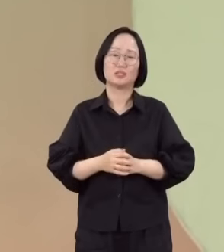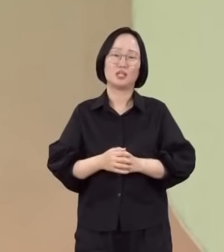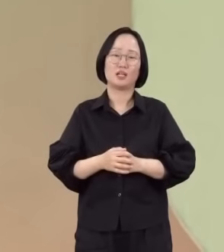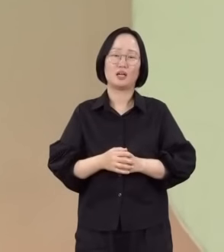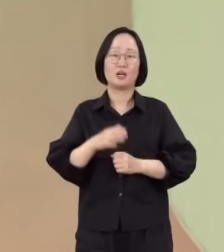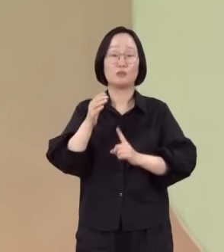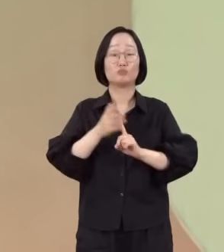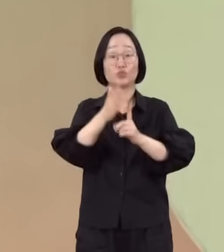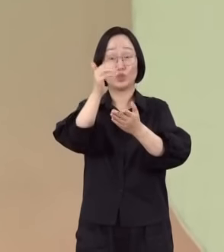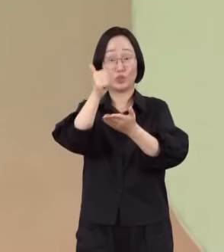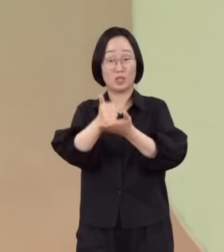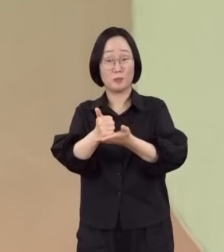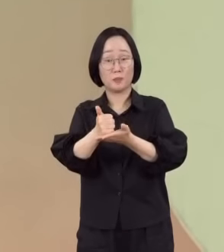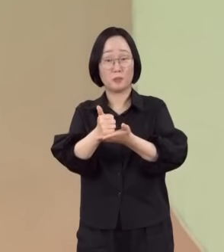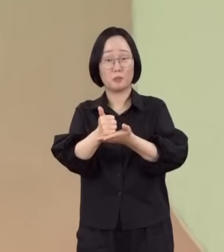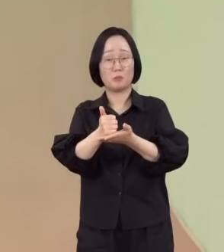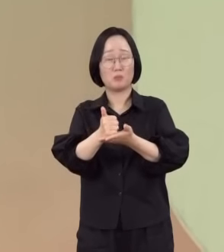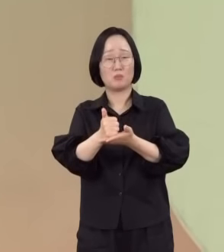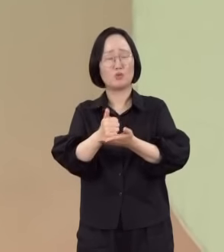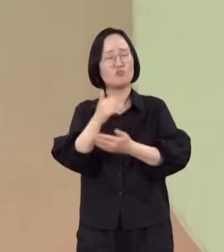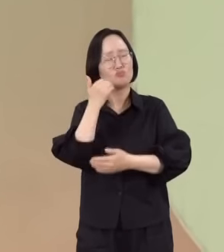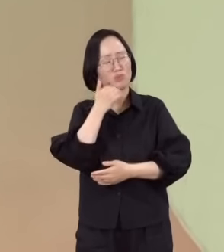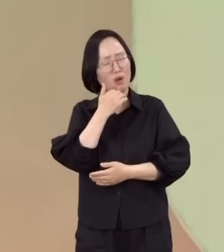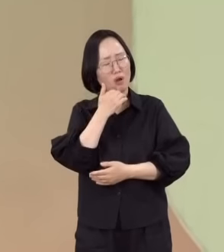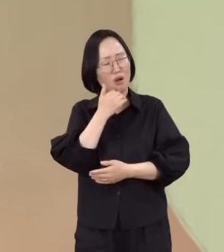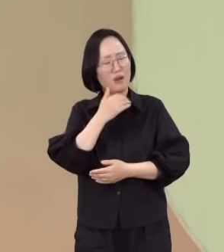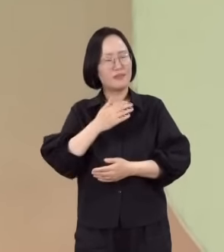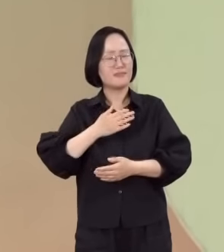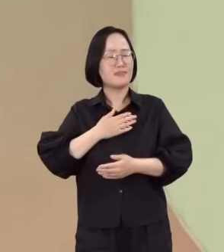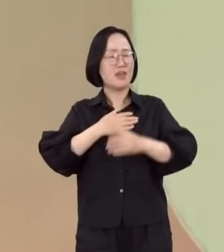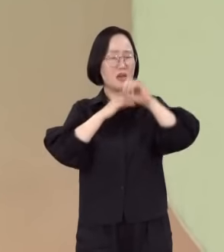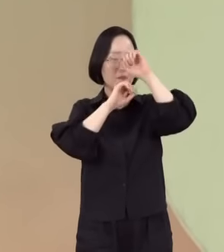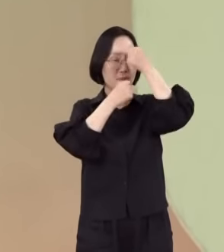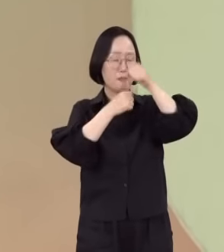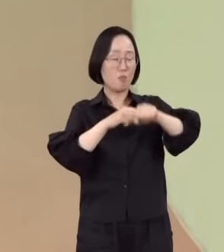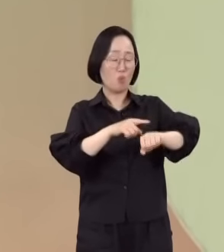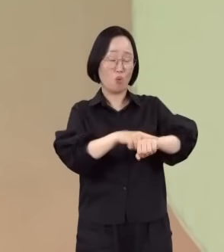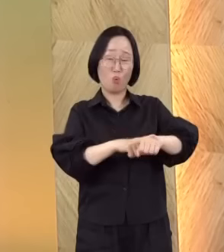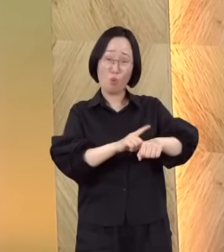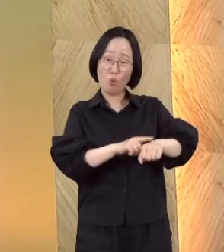이렇게 잘라야 될 내 발목을 이렇게 살려